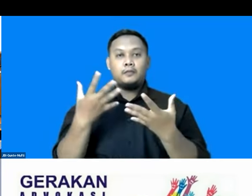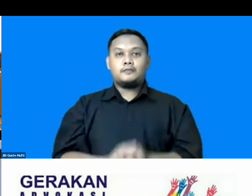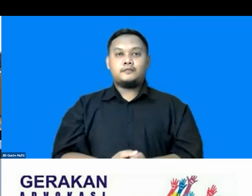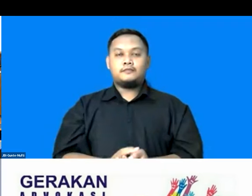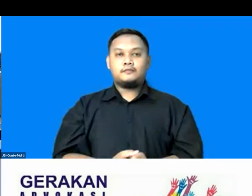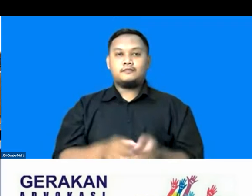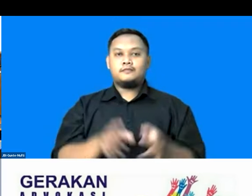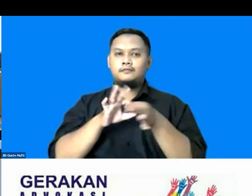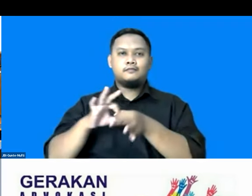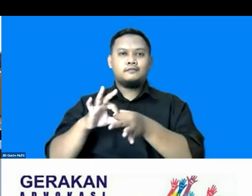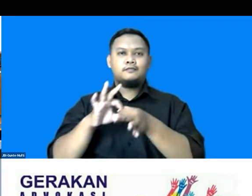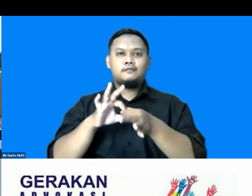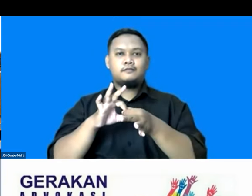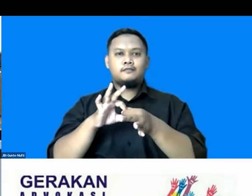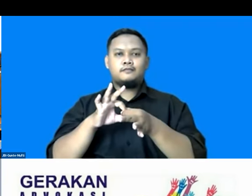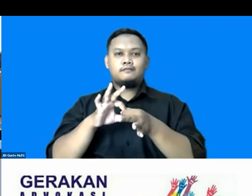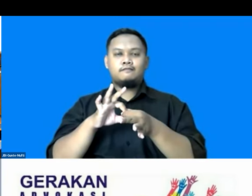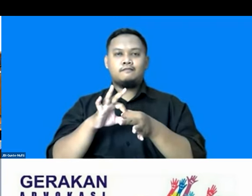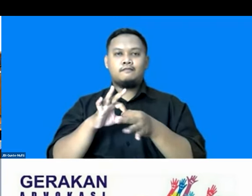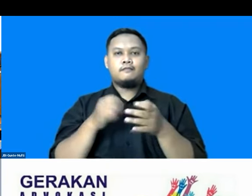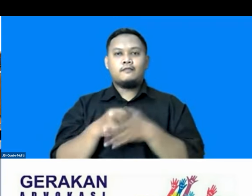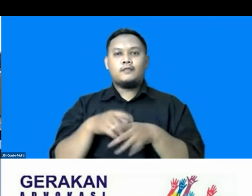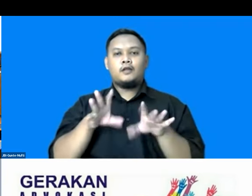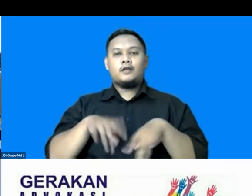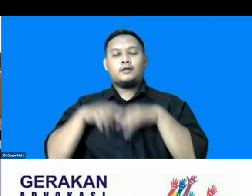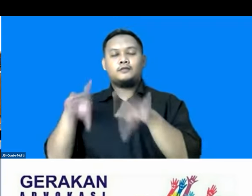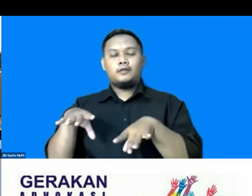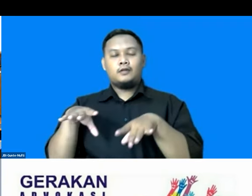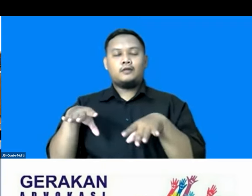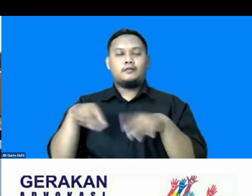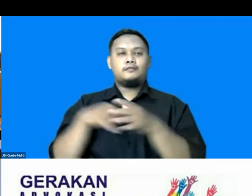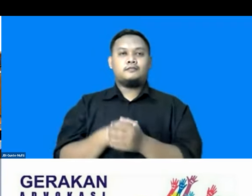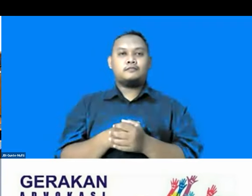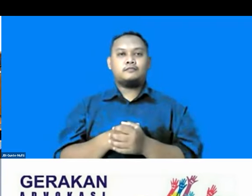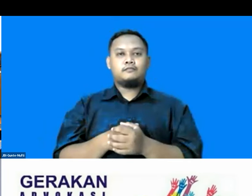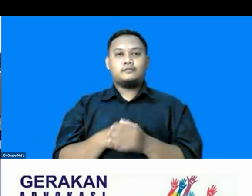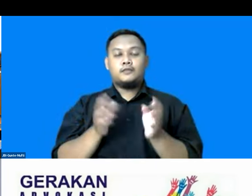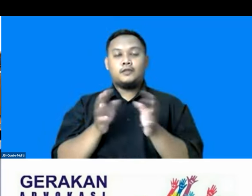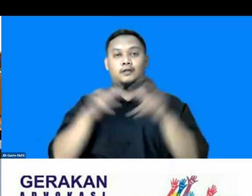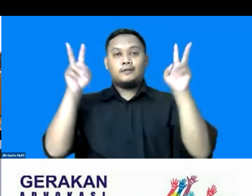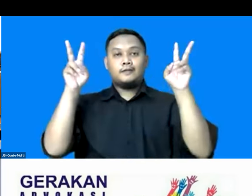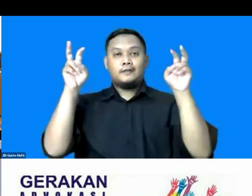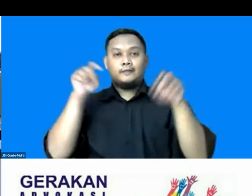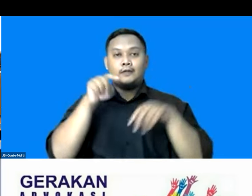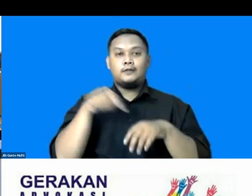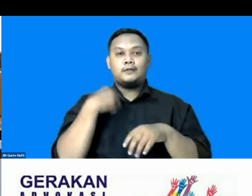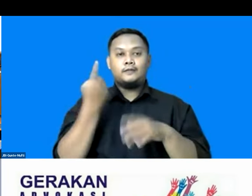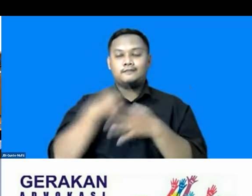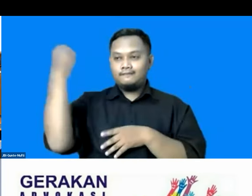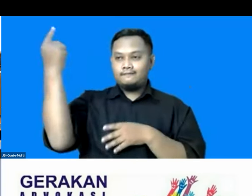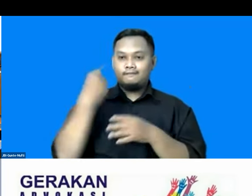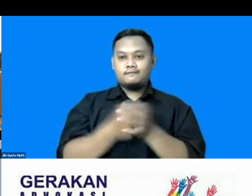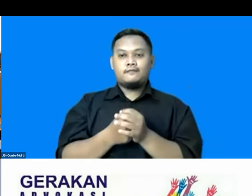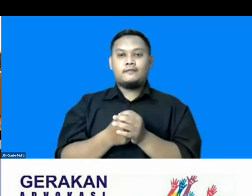kolaborasi dengan Australia Awards. Nah, dengan tema seperti itu, kami sudah menghadirkan narasumber-narasumber